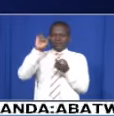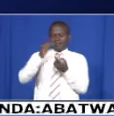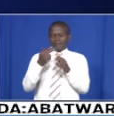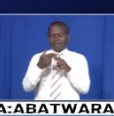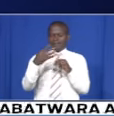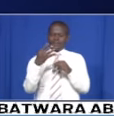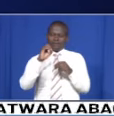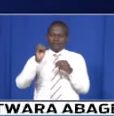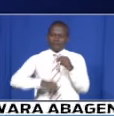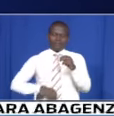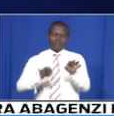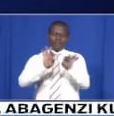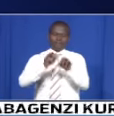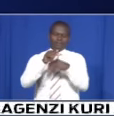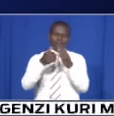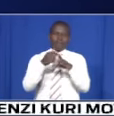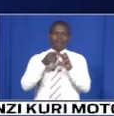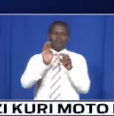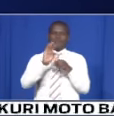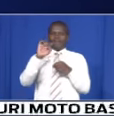4% agaciro kabyo kava kuri